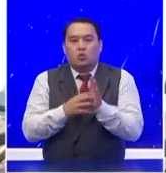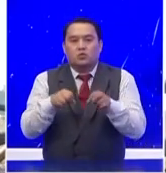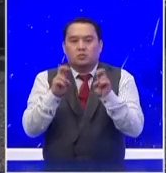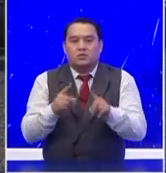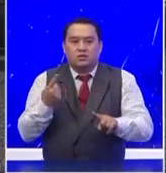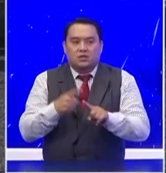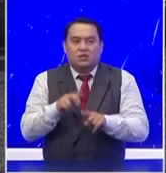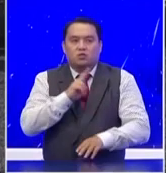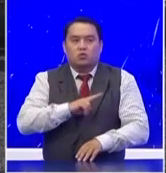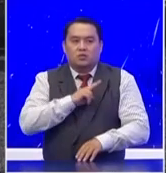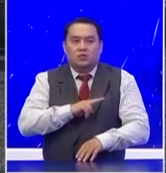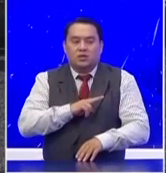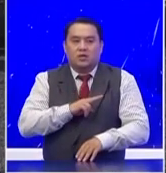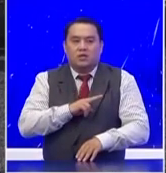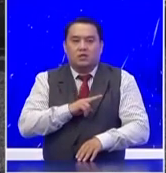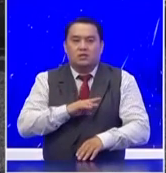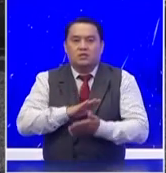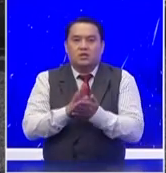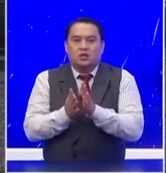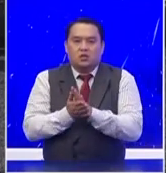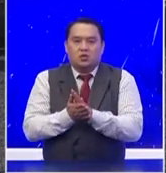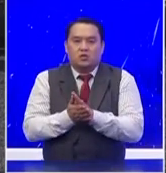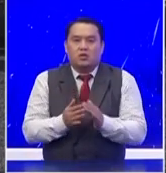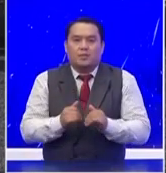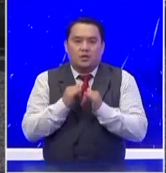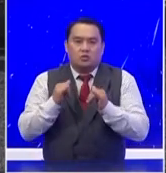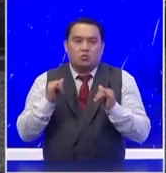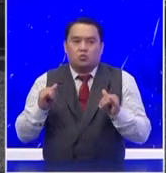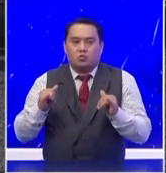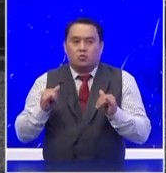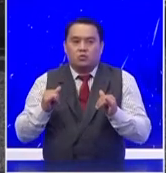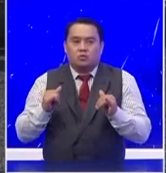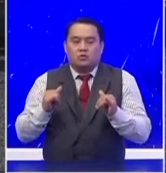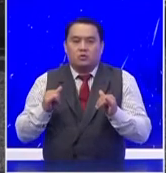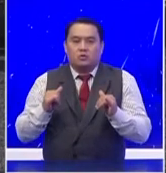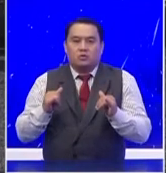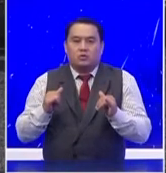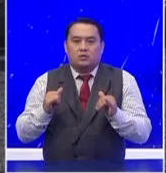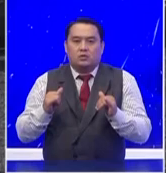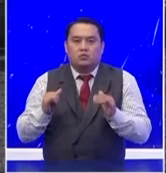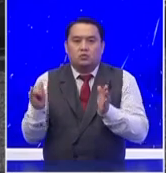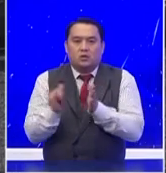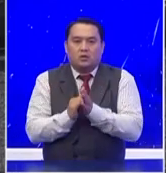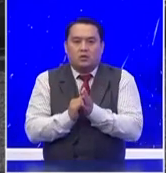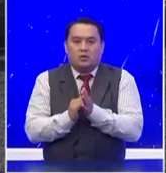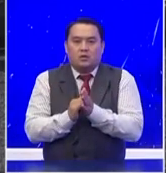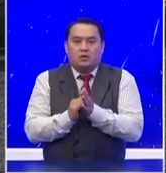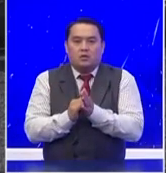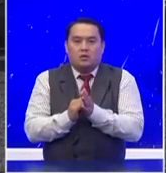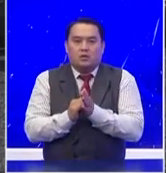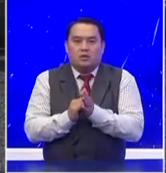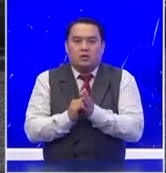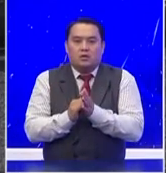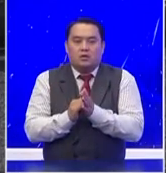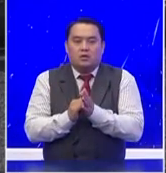жатыр. Санитарлық, эпидемиологиялық соны постарды қойып, бірінші соны ұстап отырмыз.